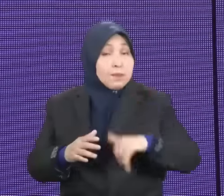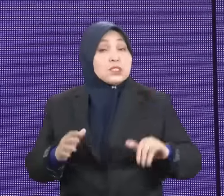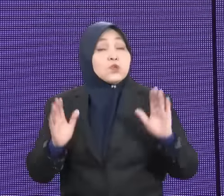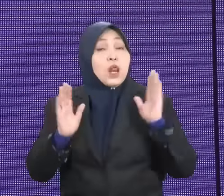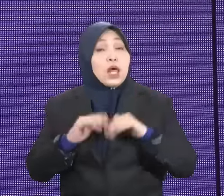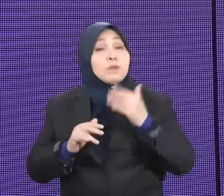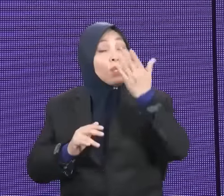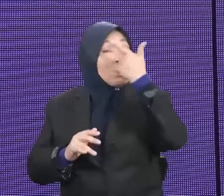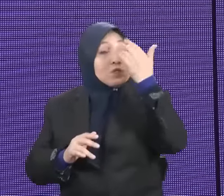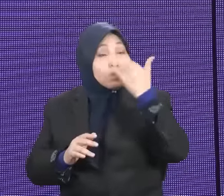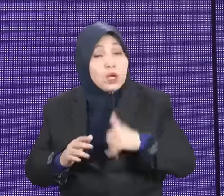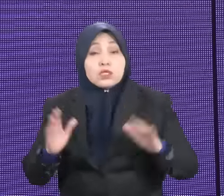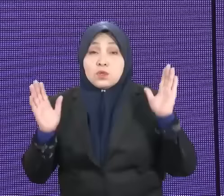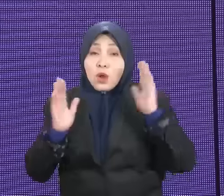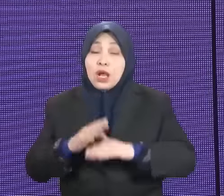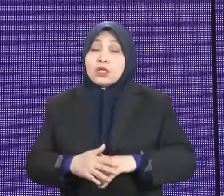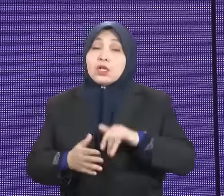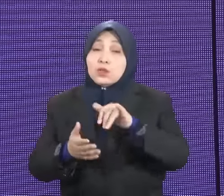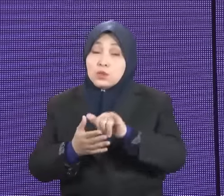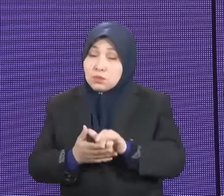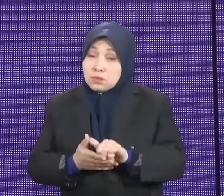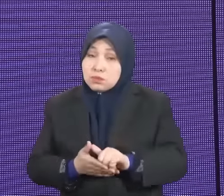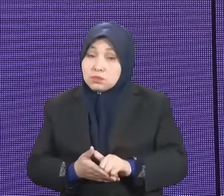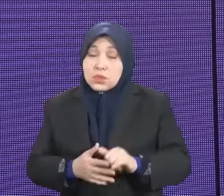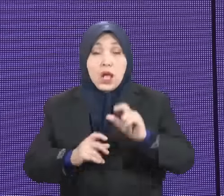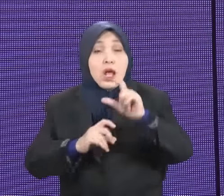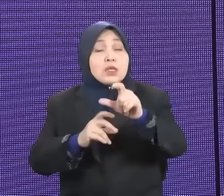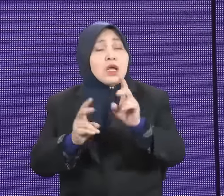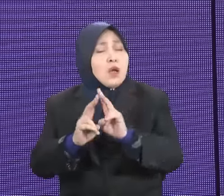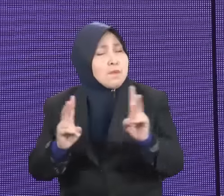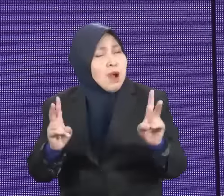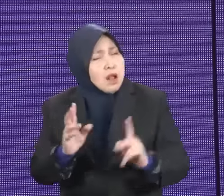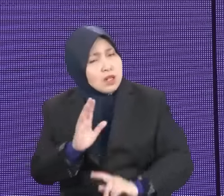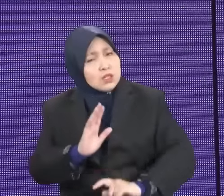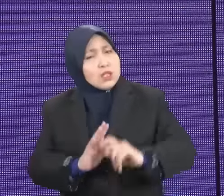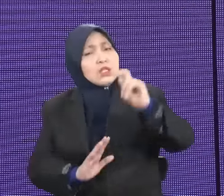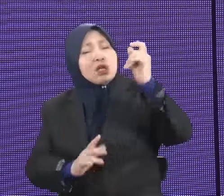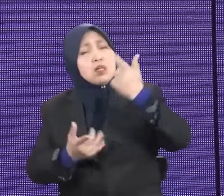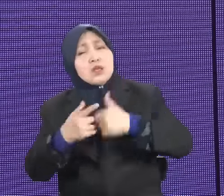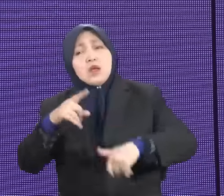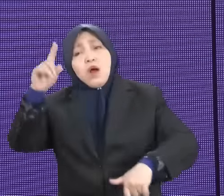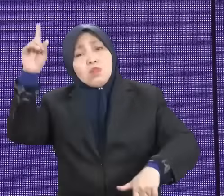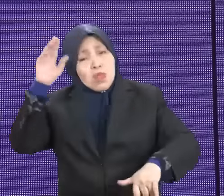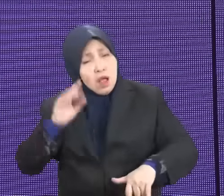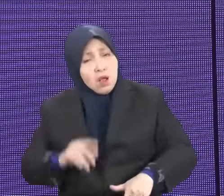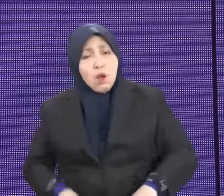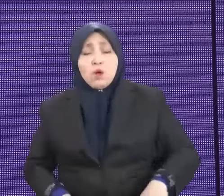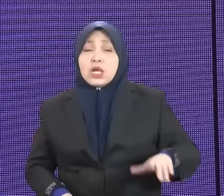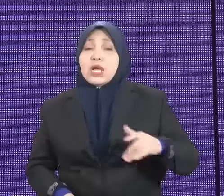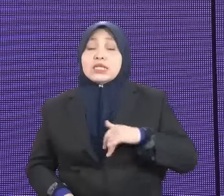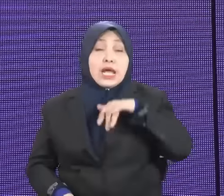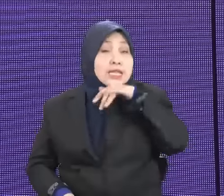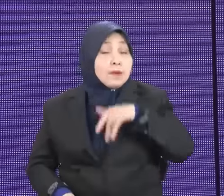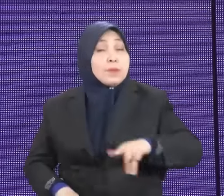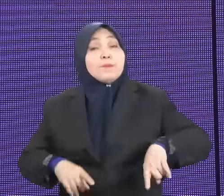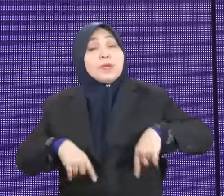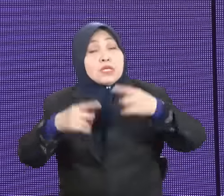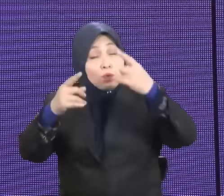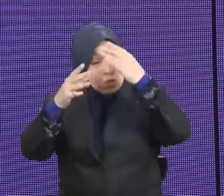karena apa Karena salat adalah hadiah yang amat tinggi daripada Allah Nabi pergi untuk mendapatkan